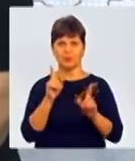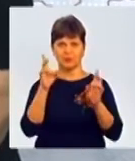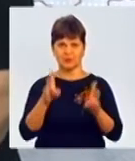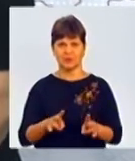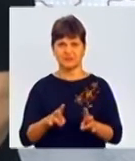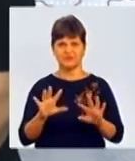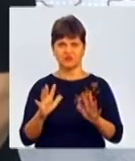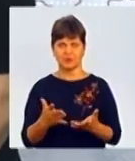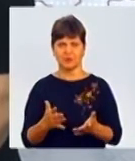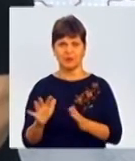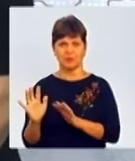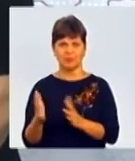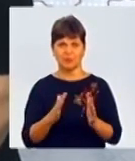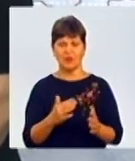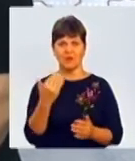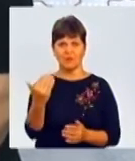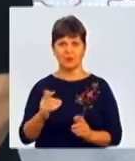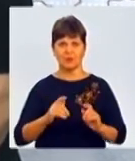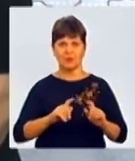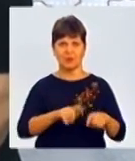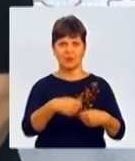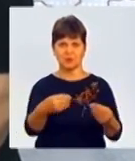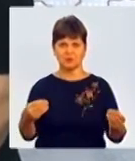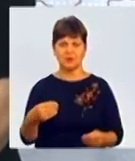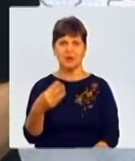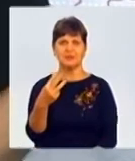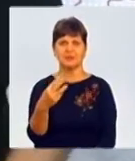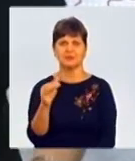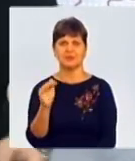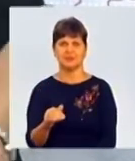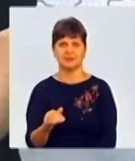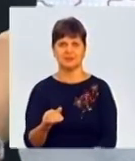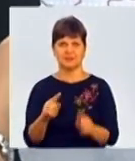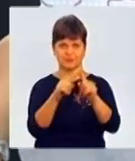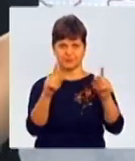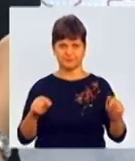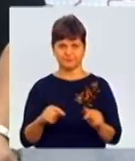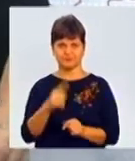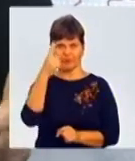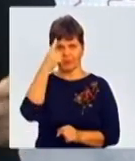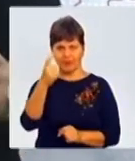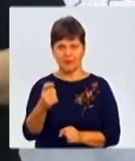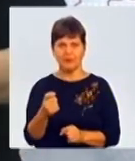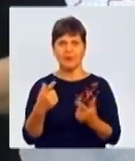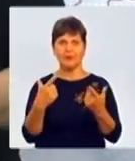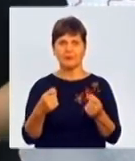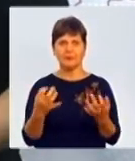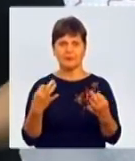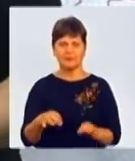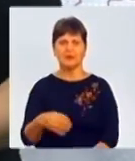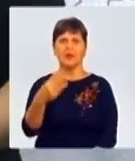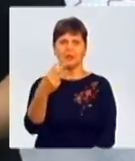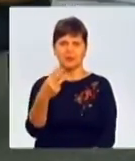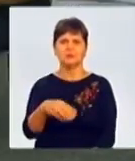події, вони роздали більше 30 тисяч листівок. Саме от таких, де в доступній формі… 30 тисяч листівок?